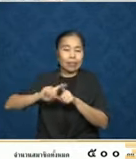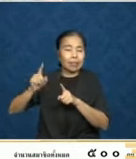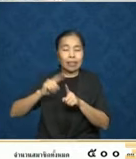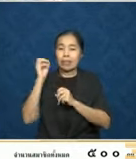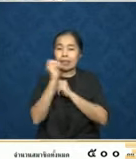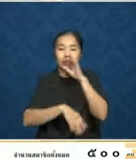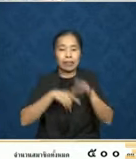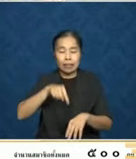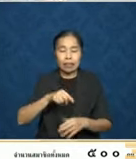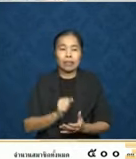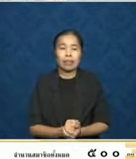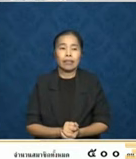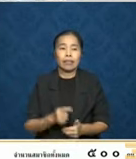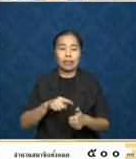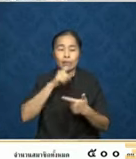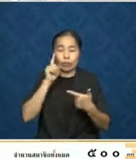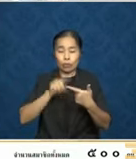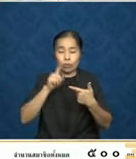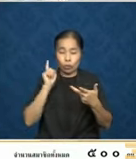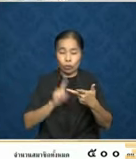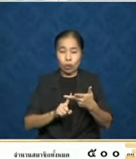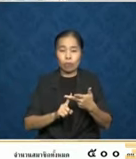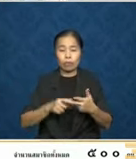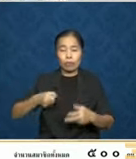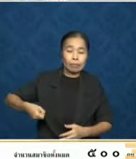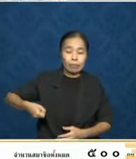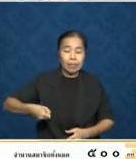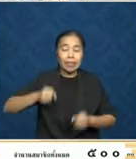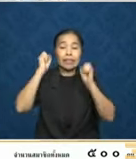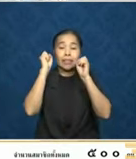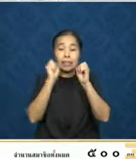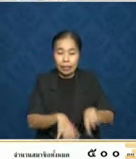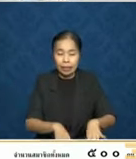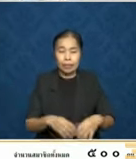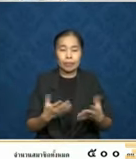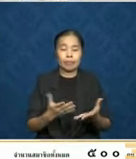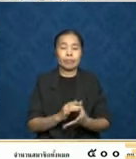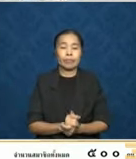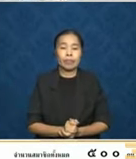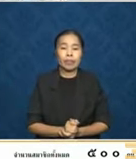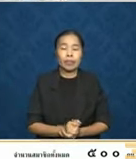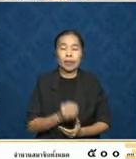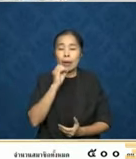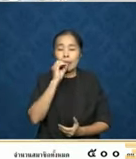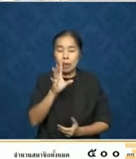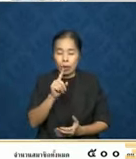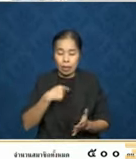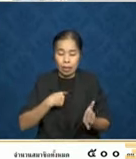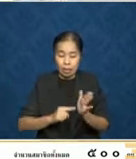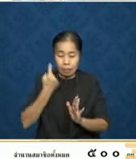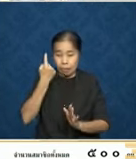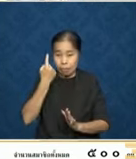แต่รวมถึงผู้ที่นำขยะไปทิ้งนะคะเพราะฉะนั้นสิ่งหนึ่งเนี่ยอย่างที่บอกแต่ตอนเริ่มแร